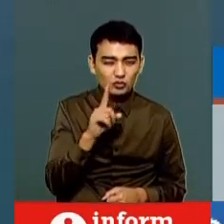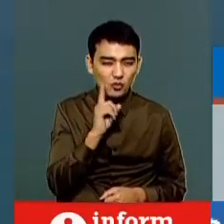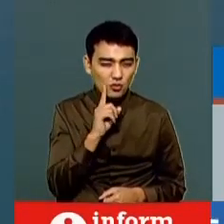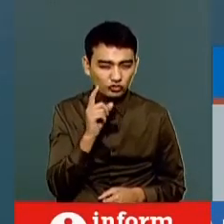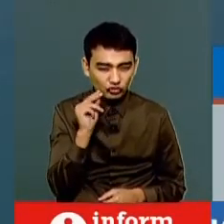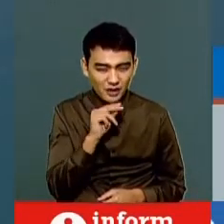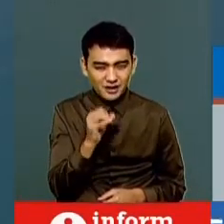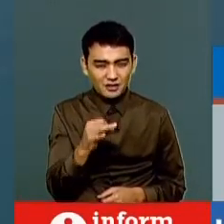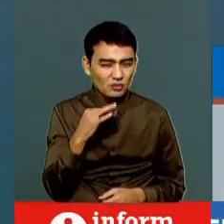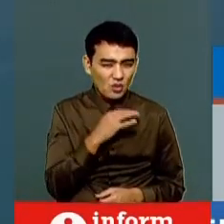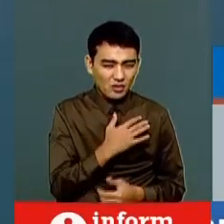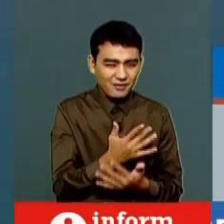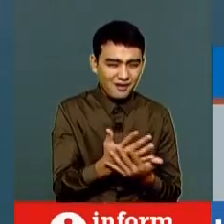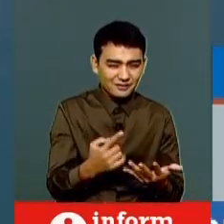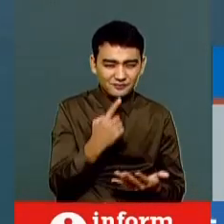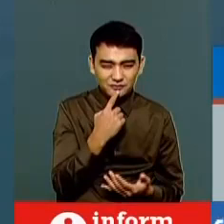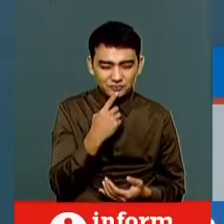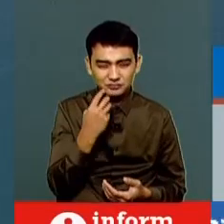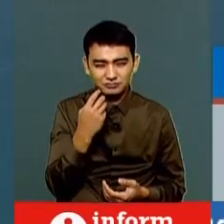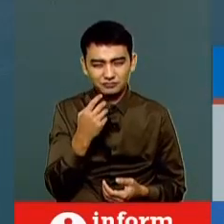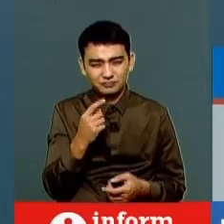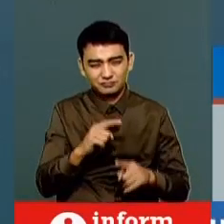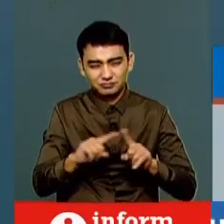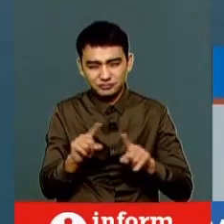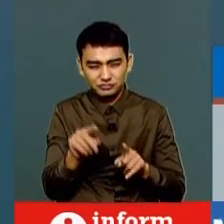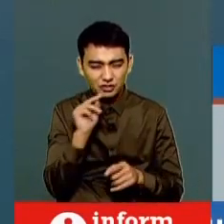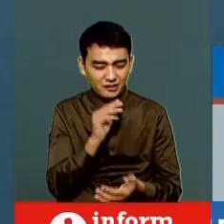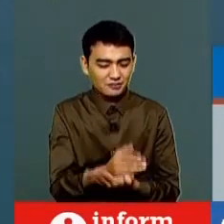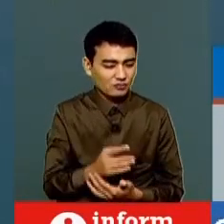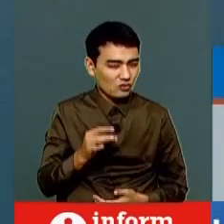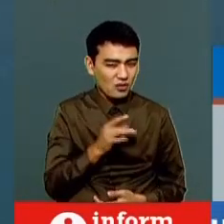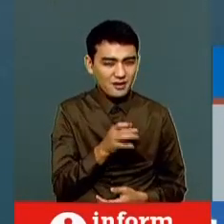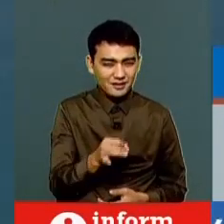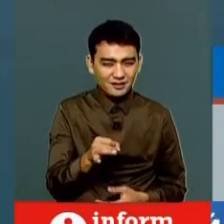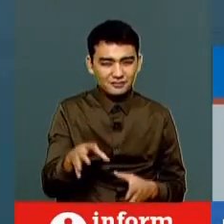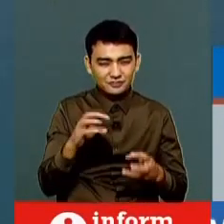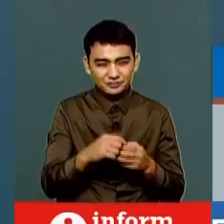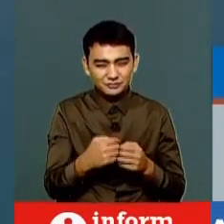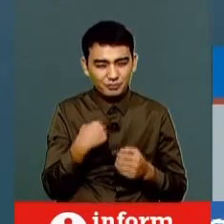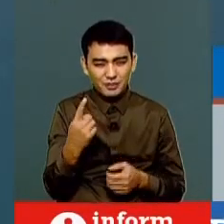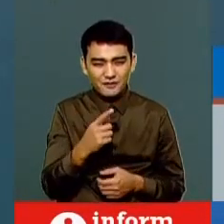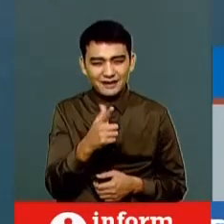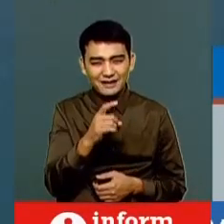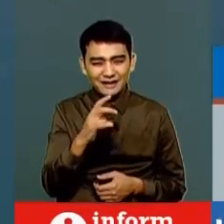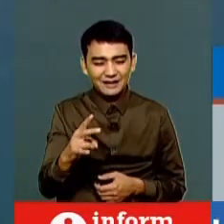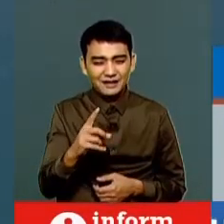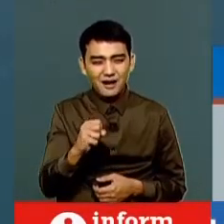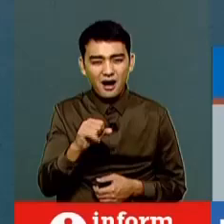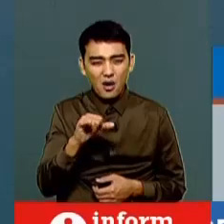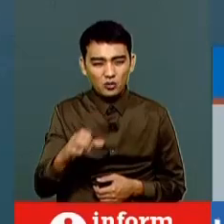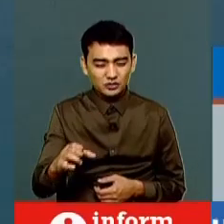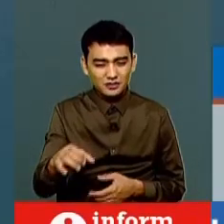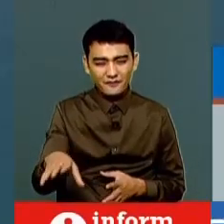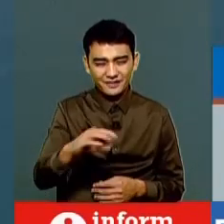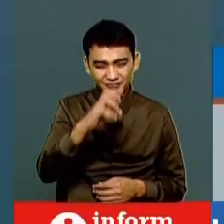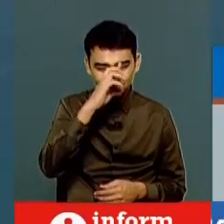бөлек көптеген дәмі түрі үретін жеміс дәмі бар, шайлар да бар. Біздің ресми дистрибьюторымыз Greenhouse еліміздің барлық